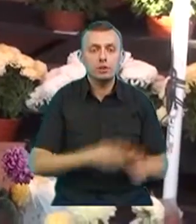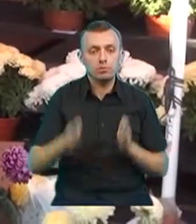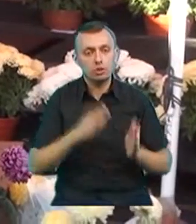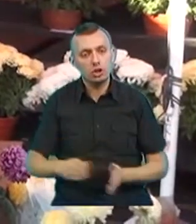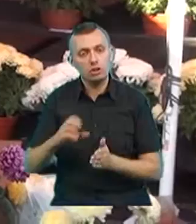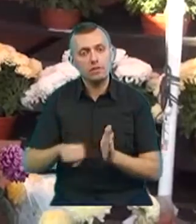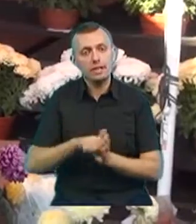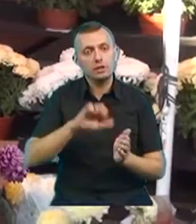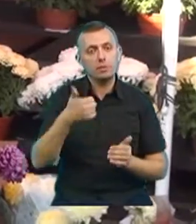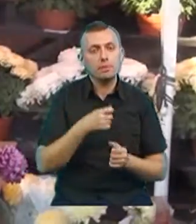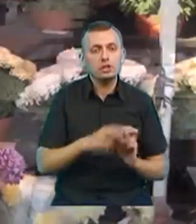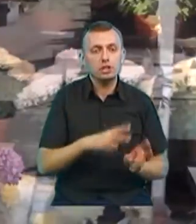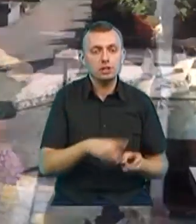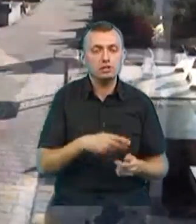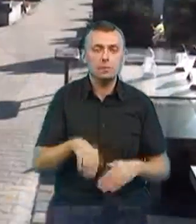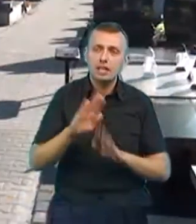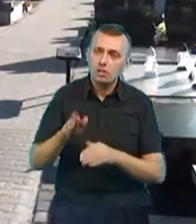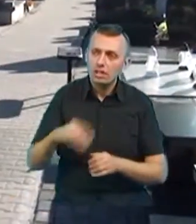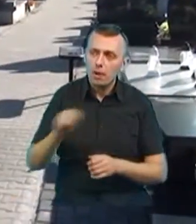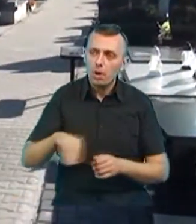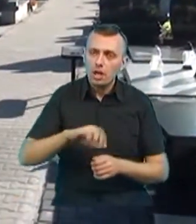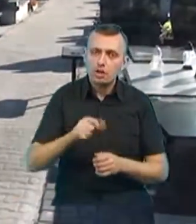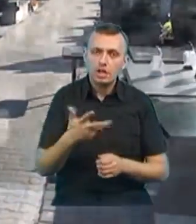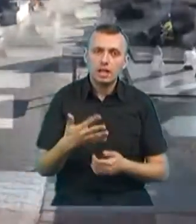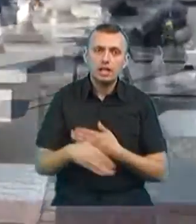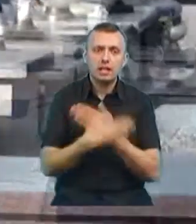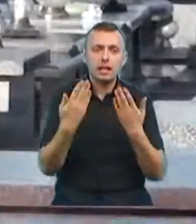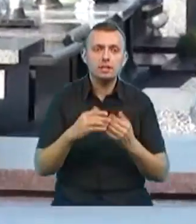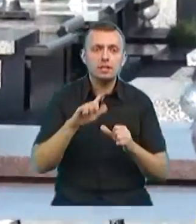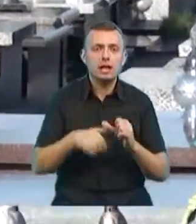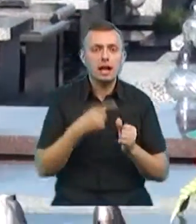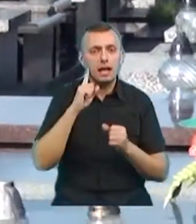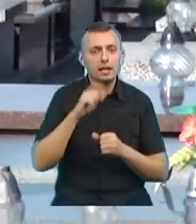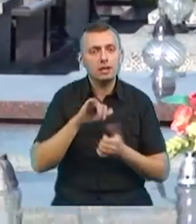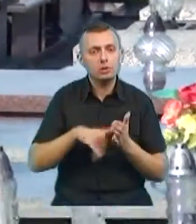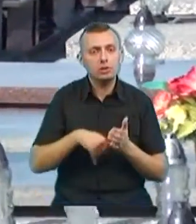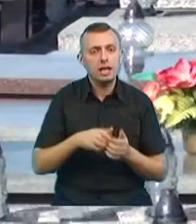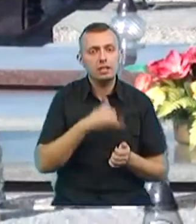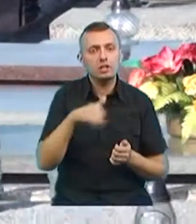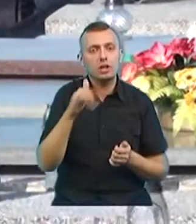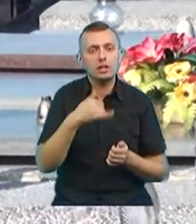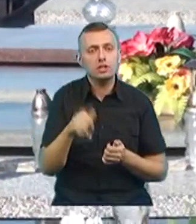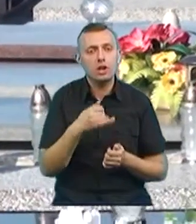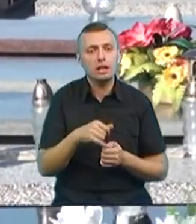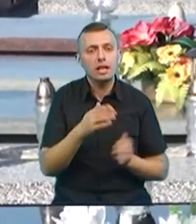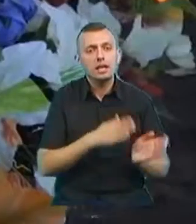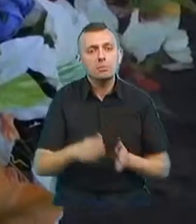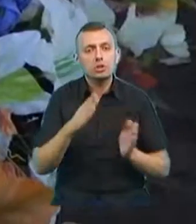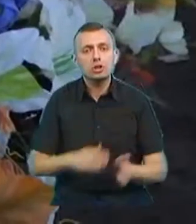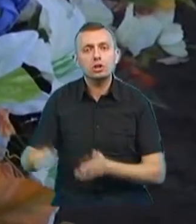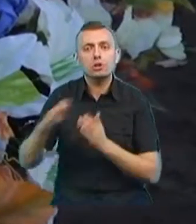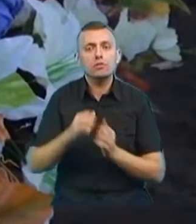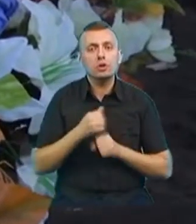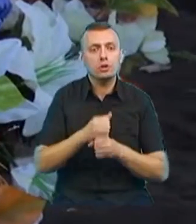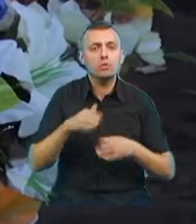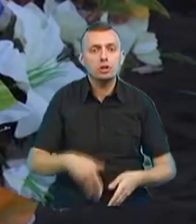Trwają przygotowania do 1 listopada. Mimo że pozostało jeszcze kilka dni, kutnianie już dekorują i sprzątają groby swoich najbliższych. Tuż